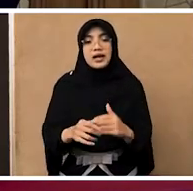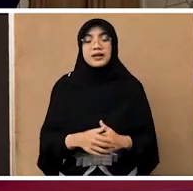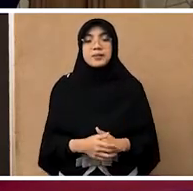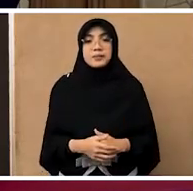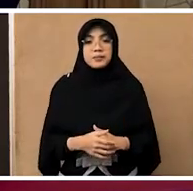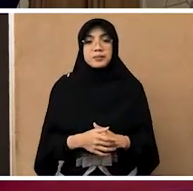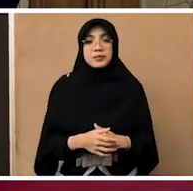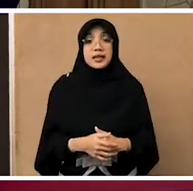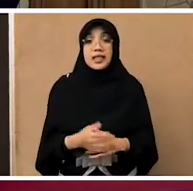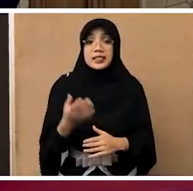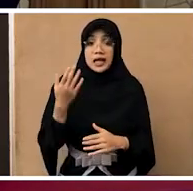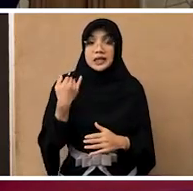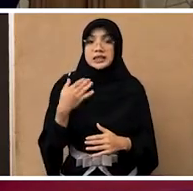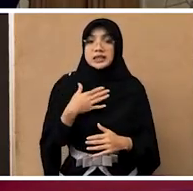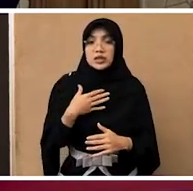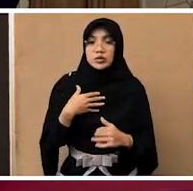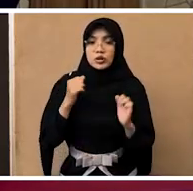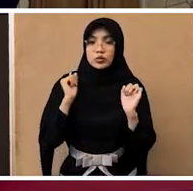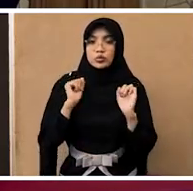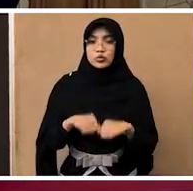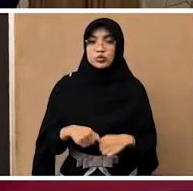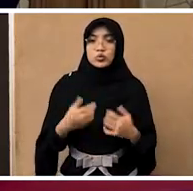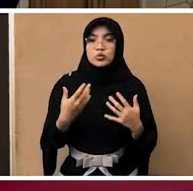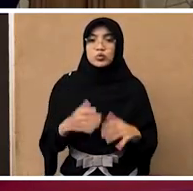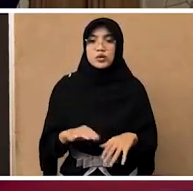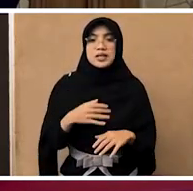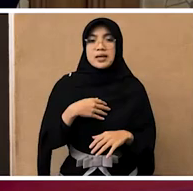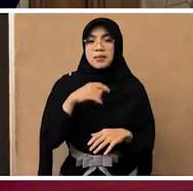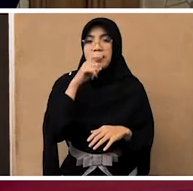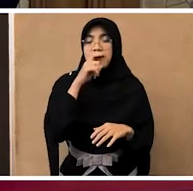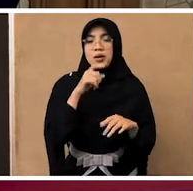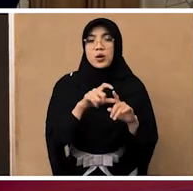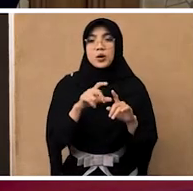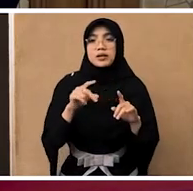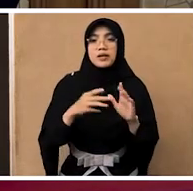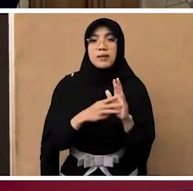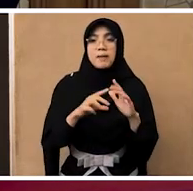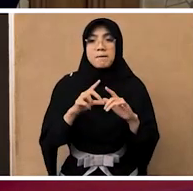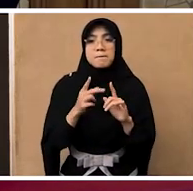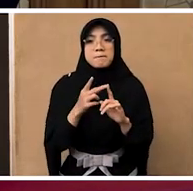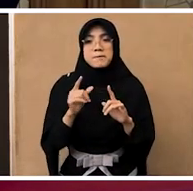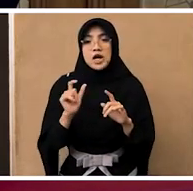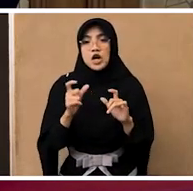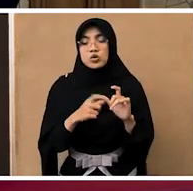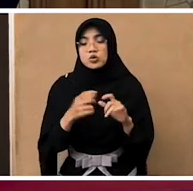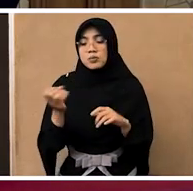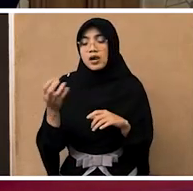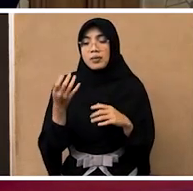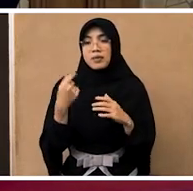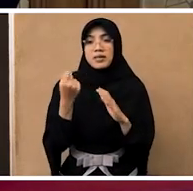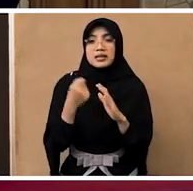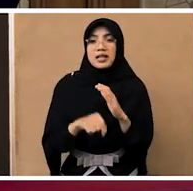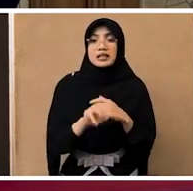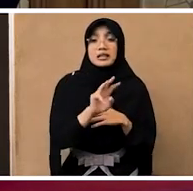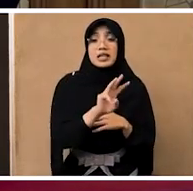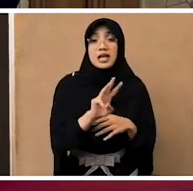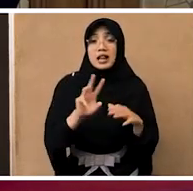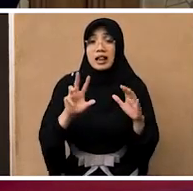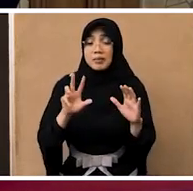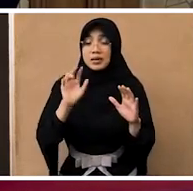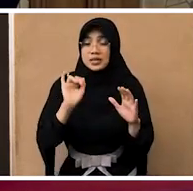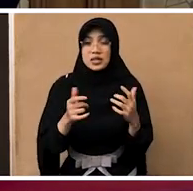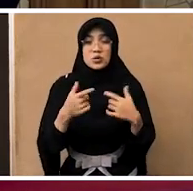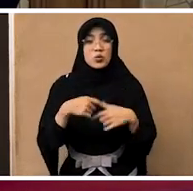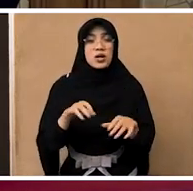Nah tadi saya juga sepakat ya sama Pak Dokter Mahrus ya bahwa eee ya pasal 38 memang enggak memang